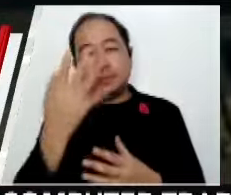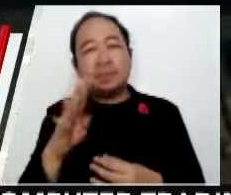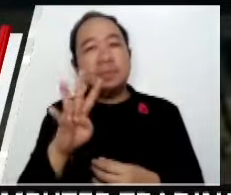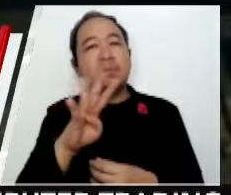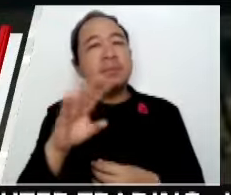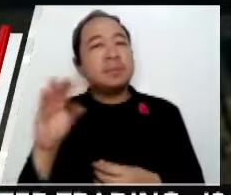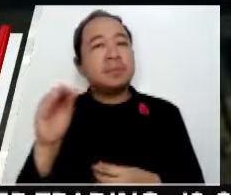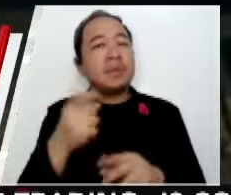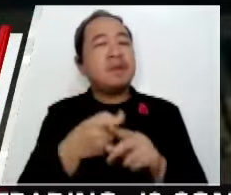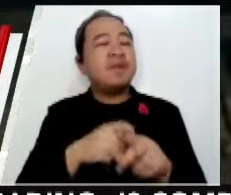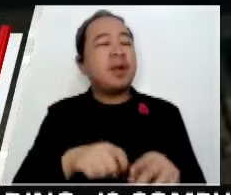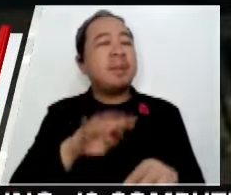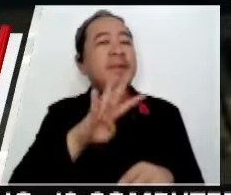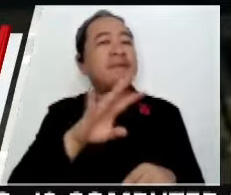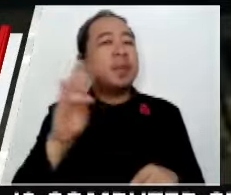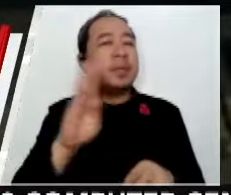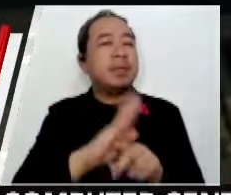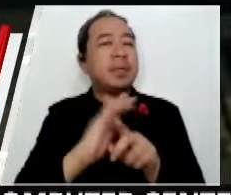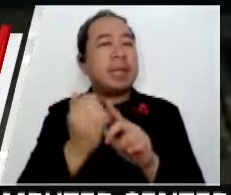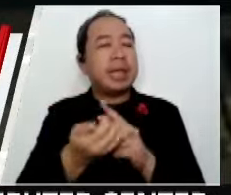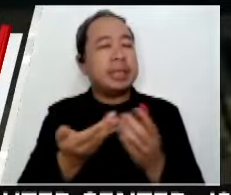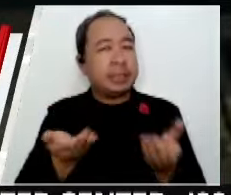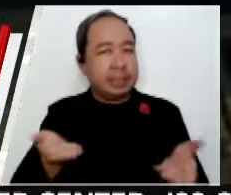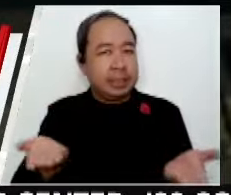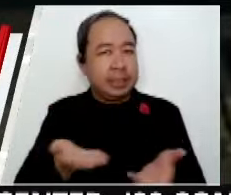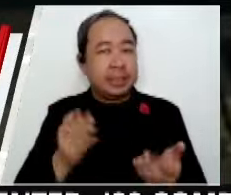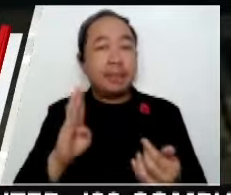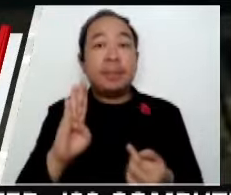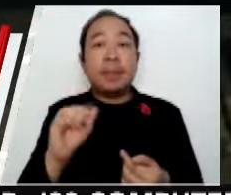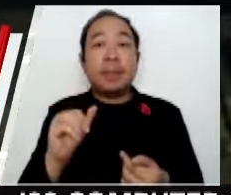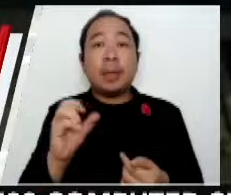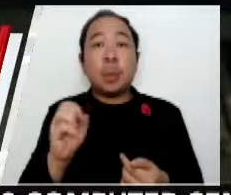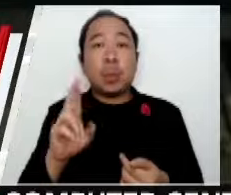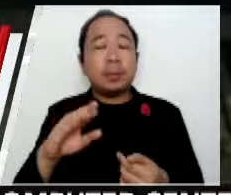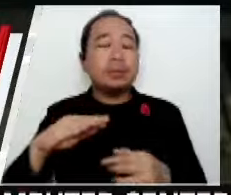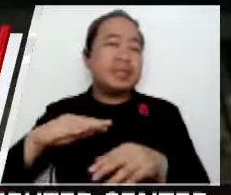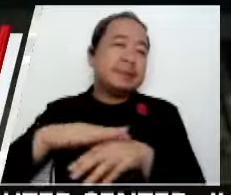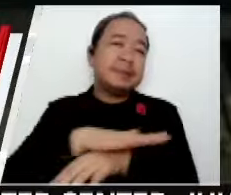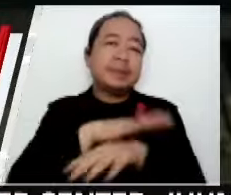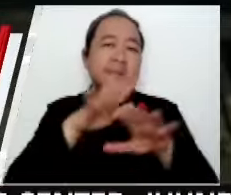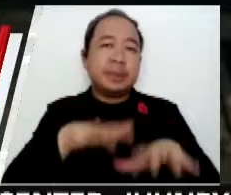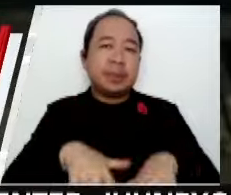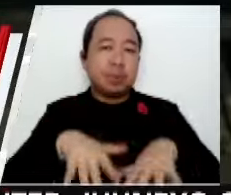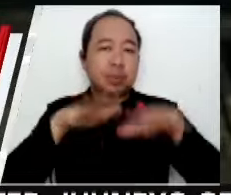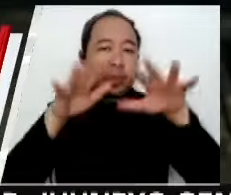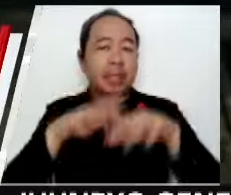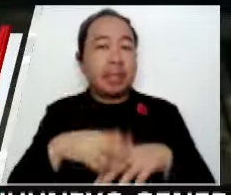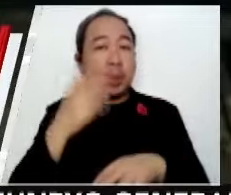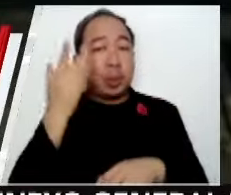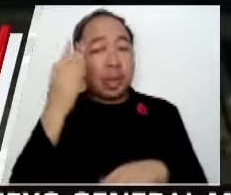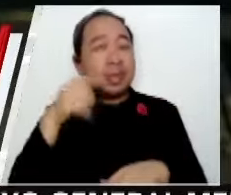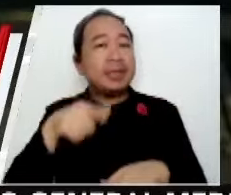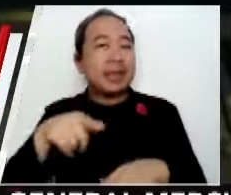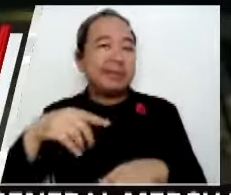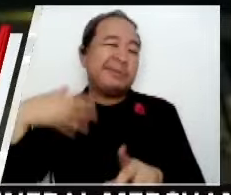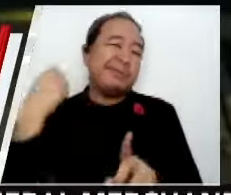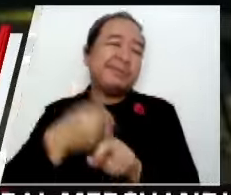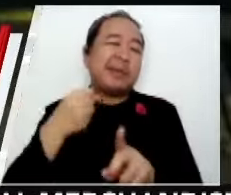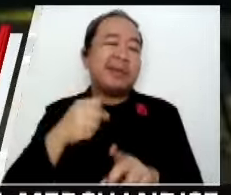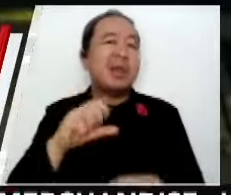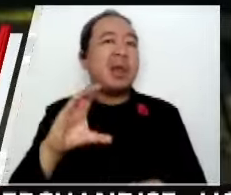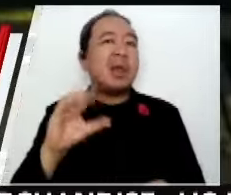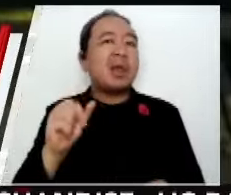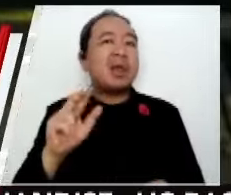47 barangay dito sa Bacoor, Cavite ang apektado na ng pagbaha at dulot nga ng bagyong Karina. Kaya naman ang Bacoor LGU